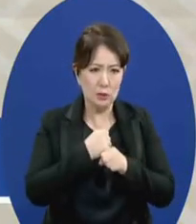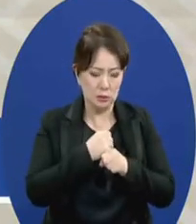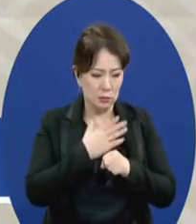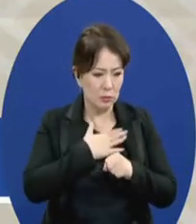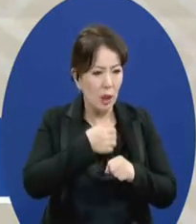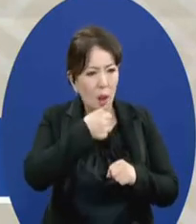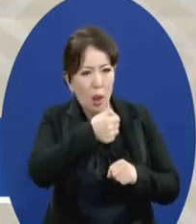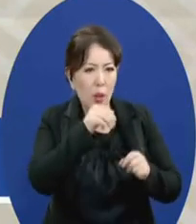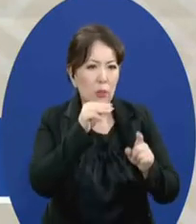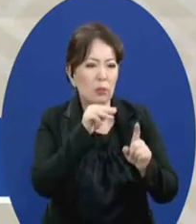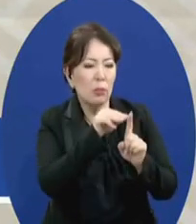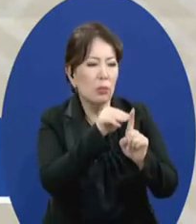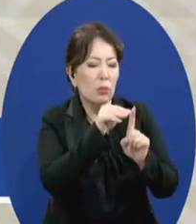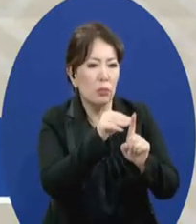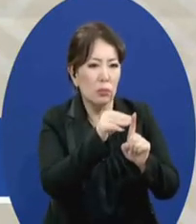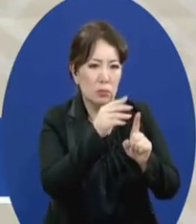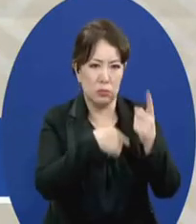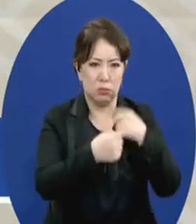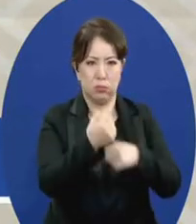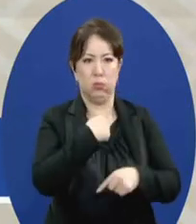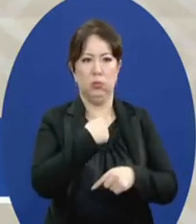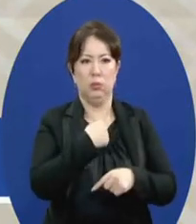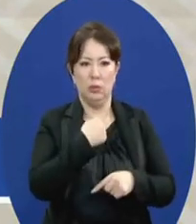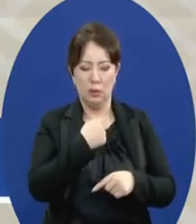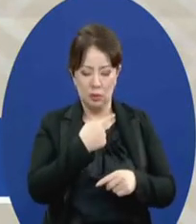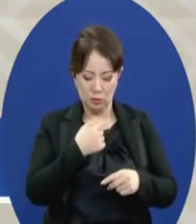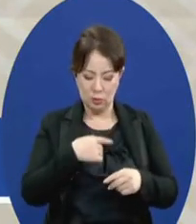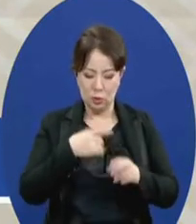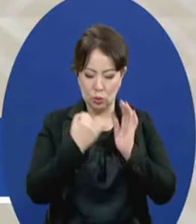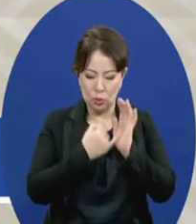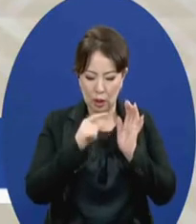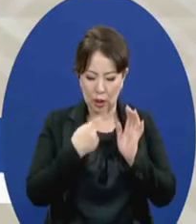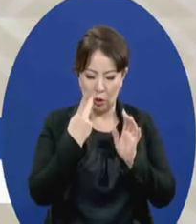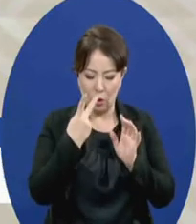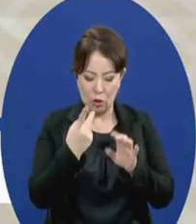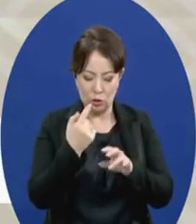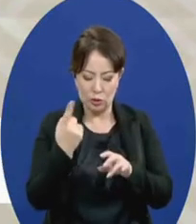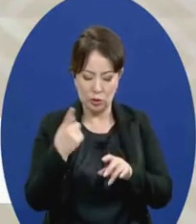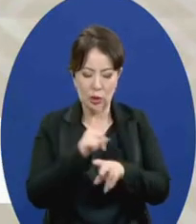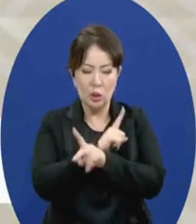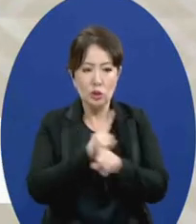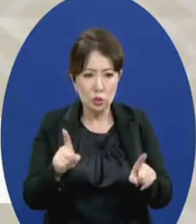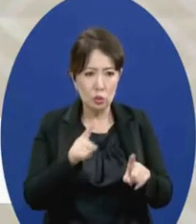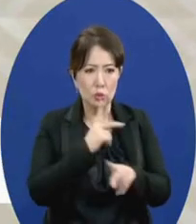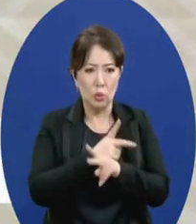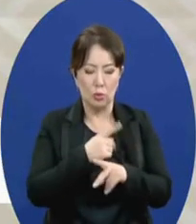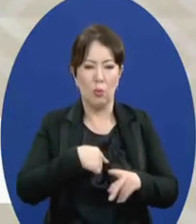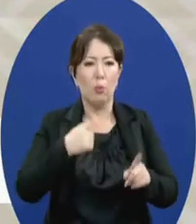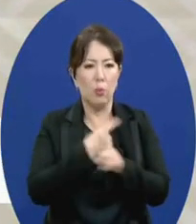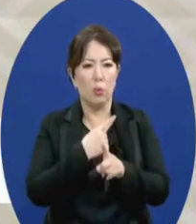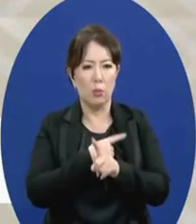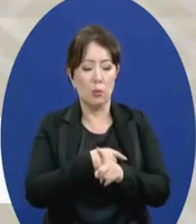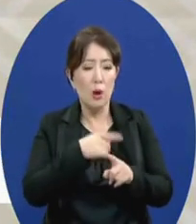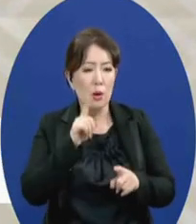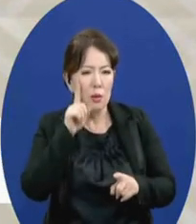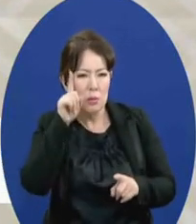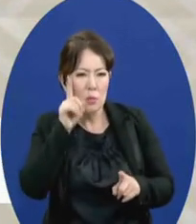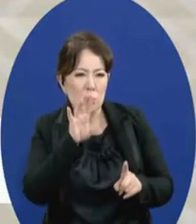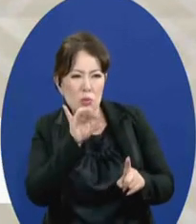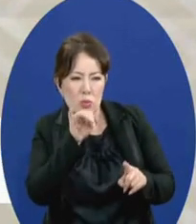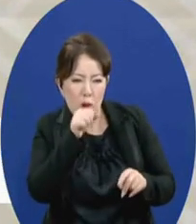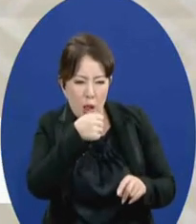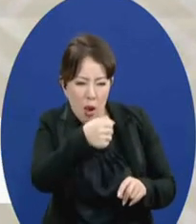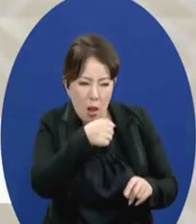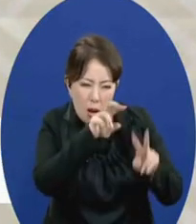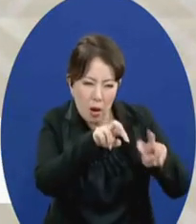төлөө гүтгэх гэдгээ буюу зөрчлийн хуулийн 6-21-ээр сөүлүүд сэтгүүлчт маань одоо буруутан болох энэ үзэгдэл